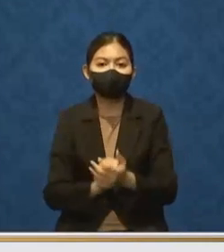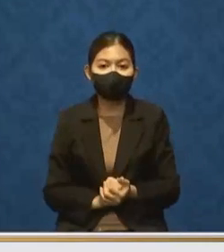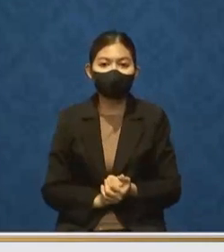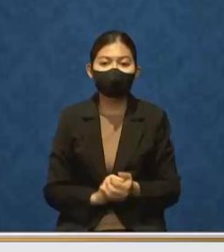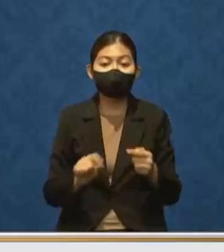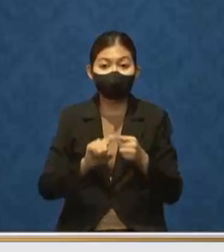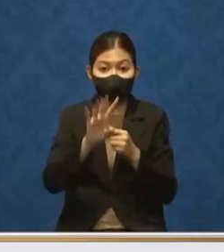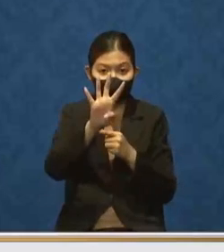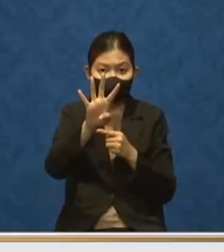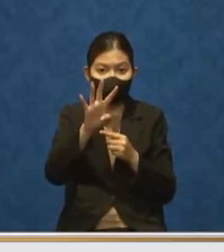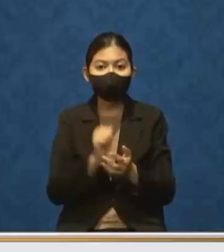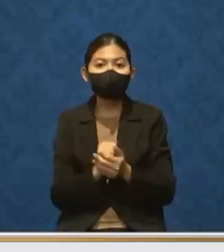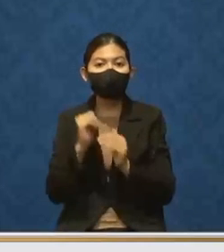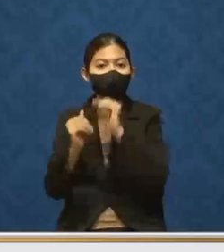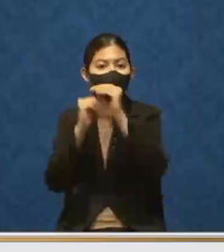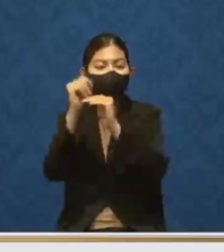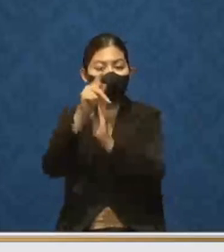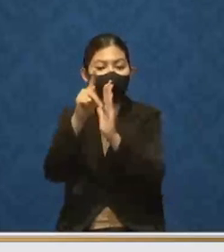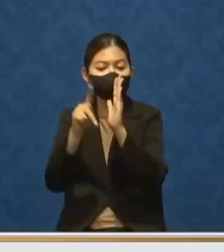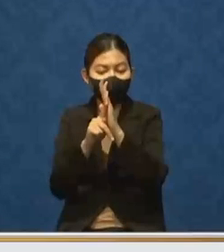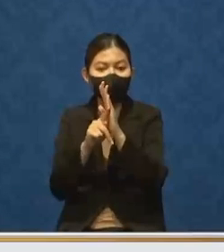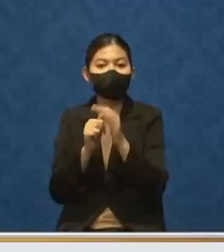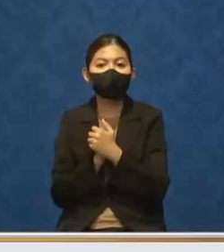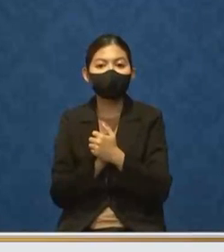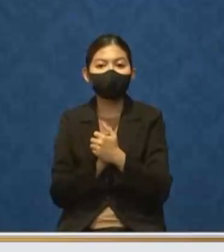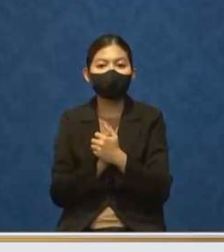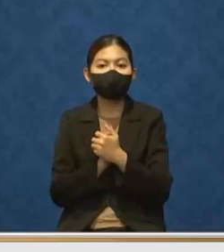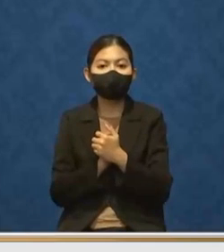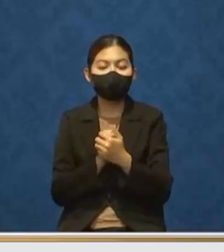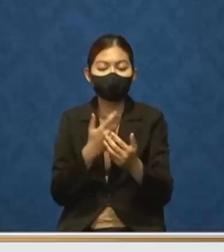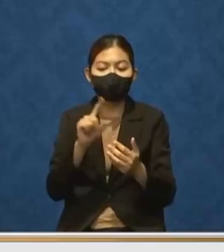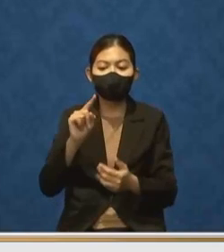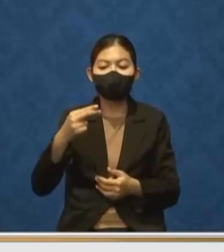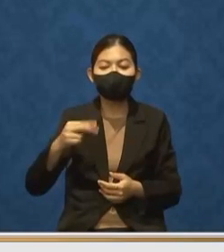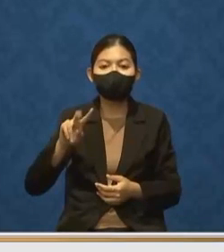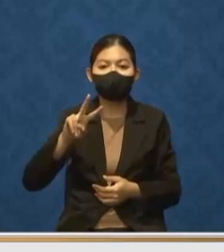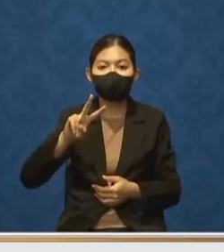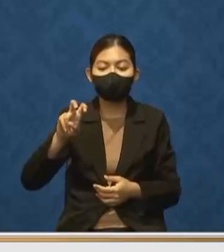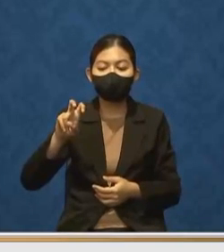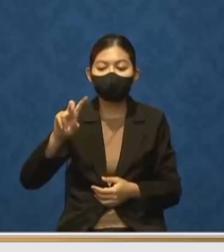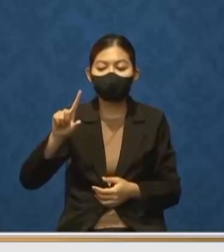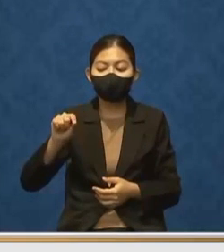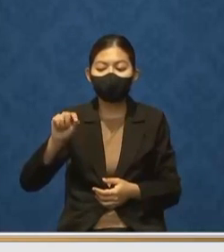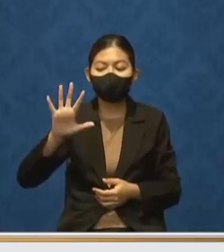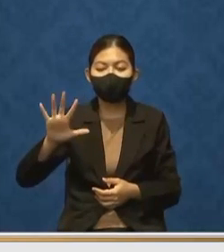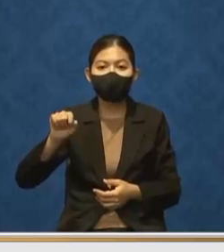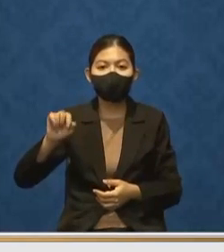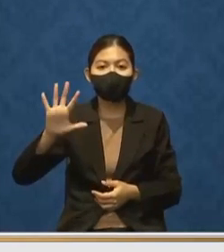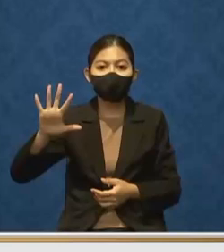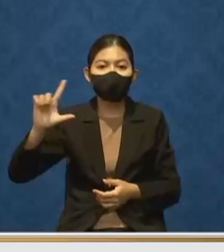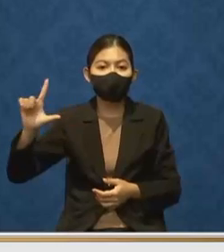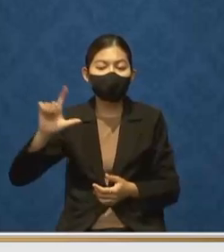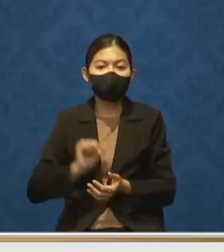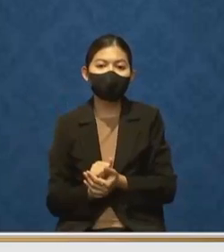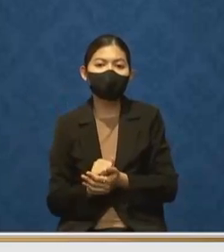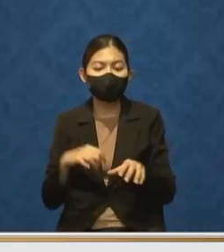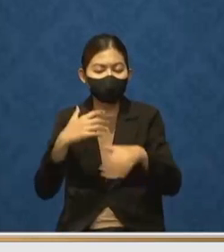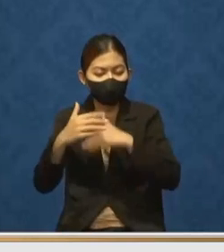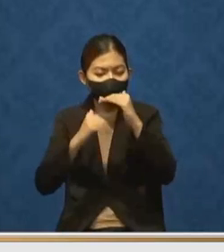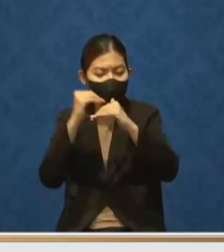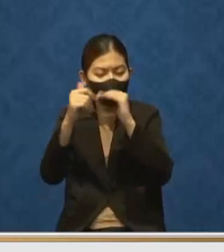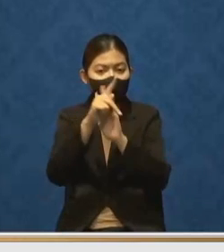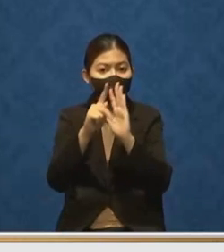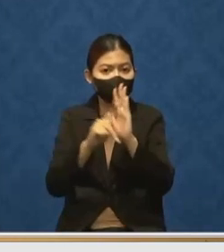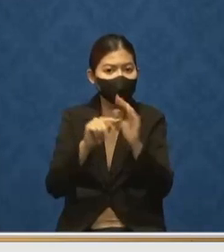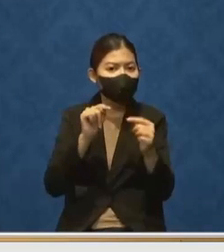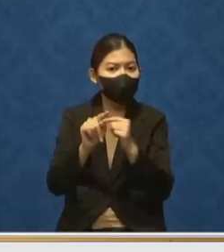4. การพัฒนากฎหมายและกระบวนการยุติธรรมงบประมาณ 1,225.5 ล้านบาทเพื่อพัฒนากฎหมายให้เหมาะสมกับกฎต่าง